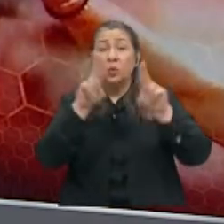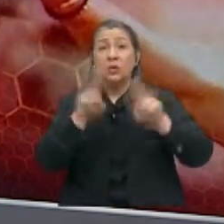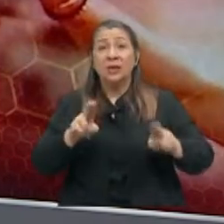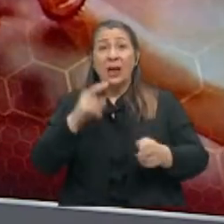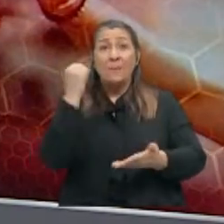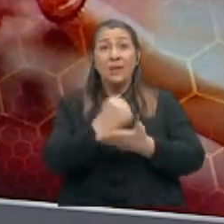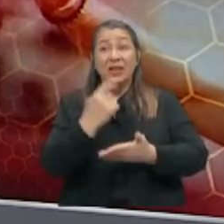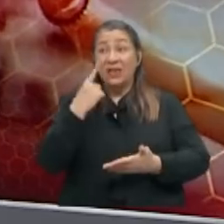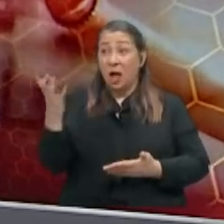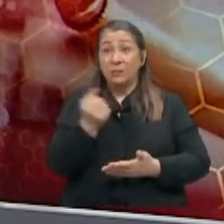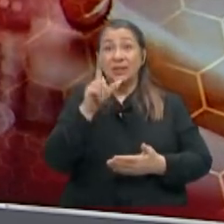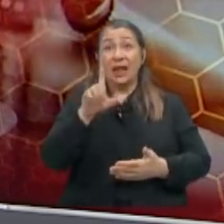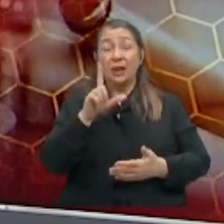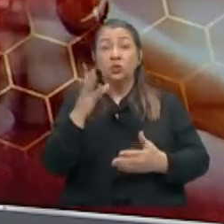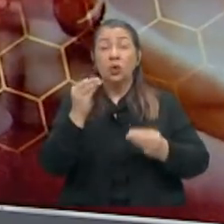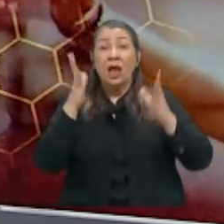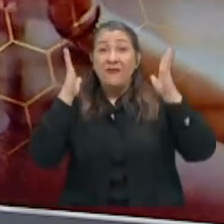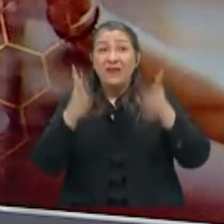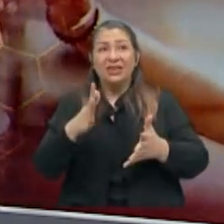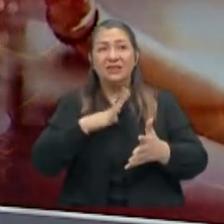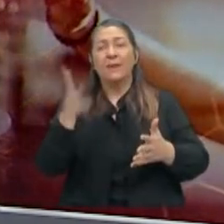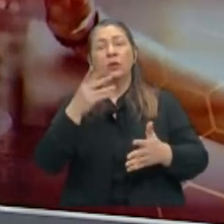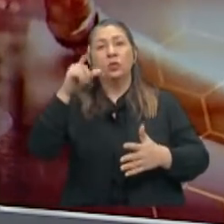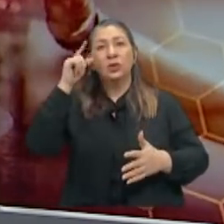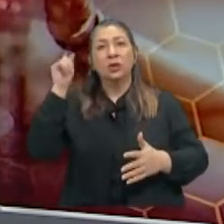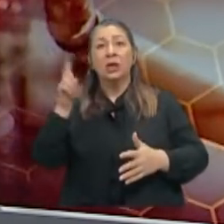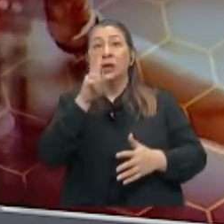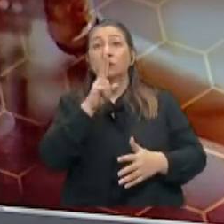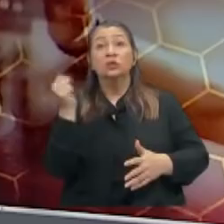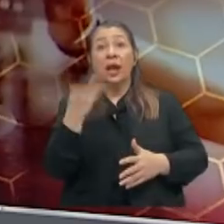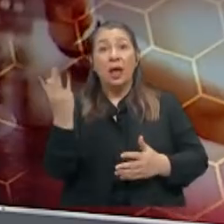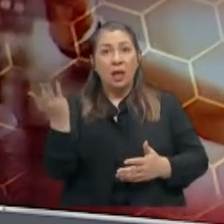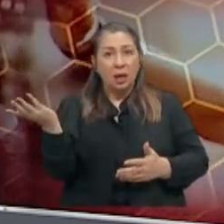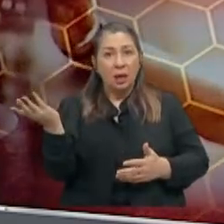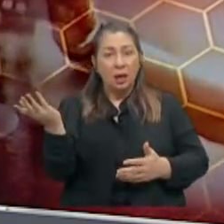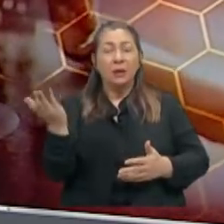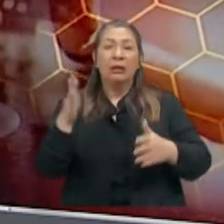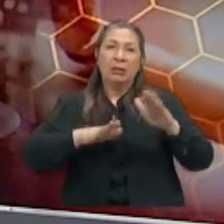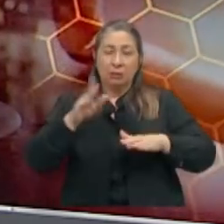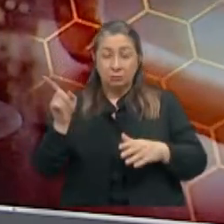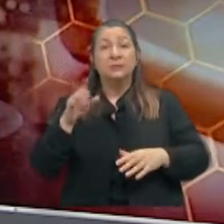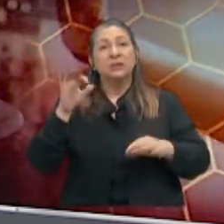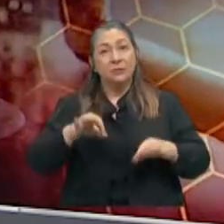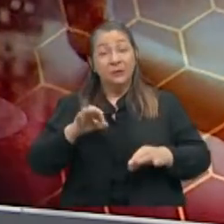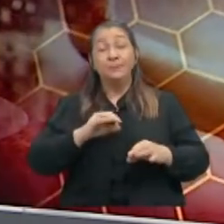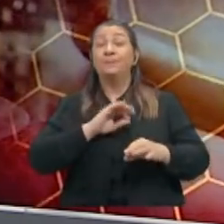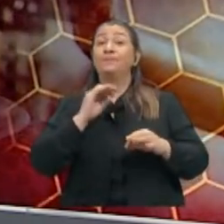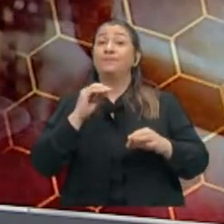patenti var. Devletin alması gereken çok daha fazlası var. Mesela Yunanistan 200'e yakın diyor. Şimdi de